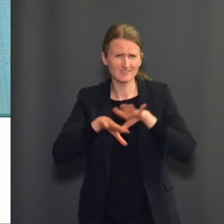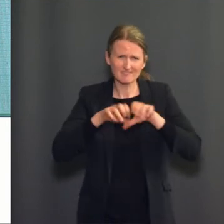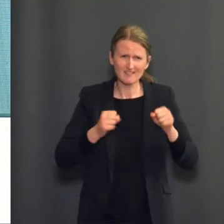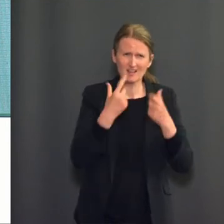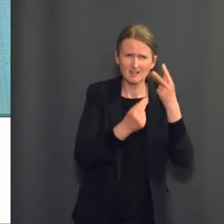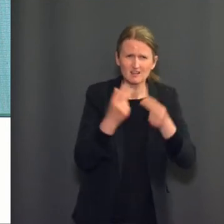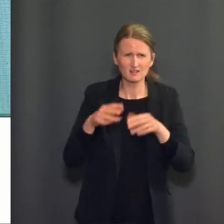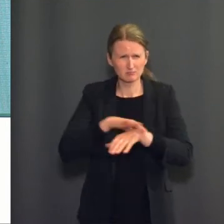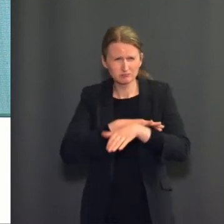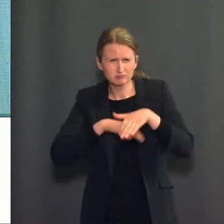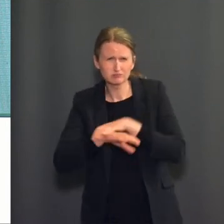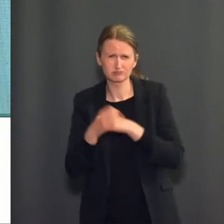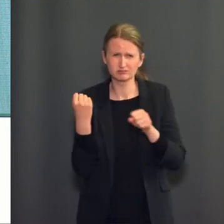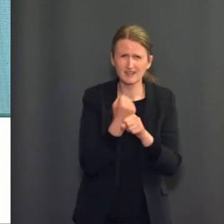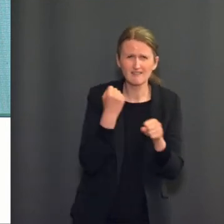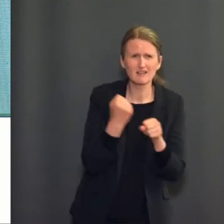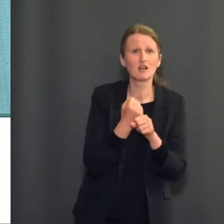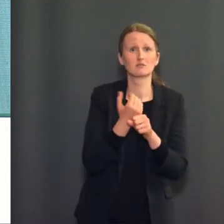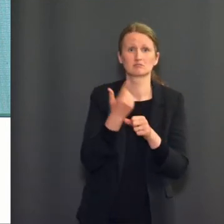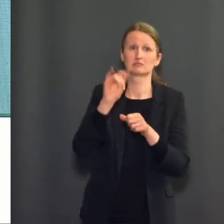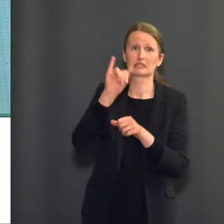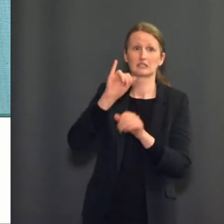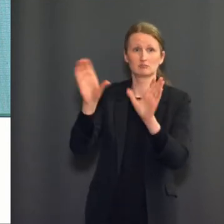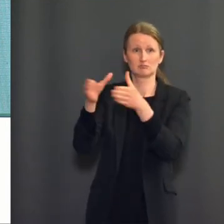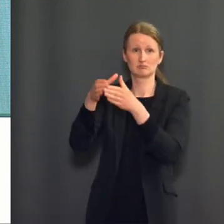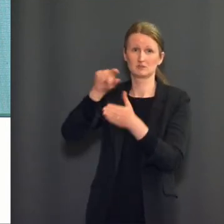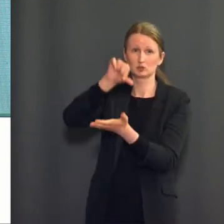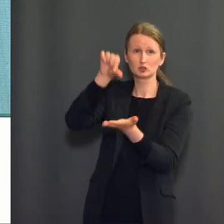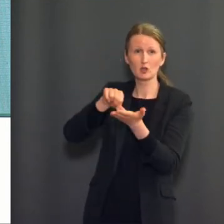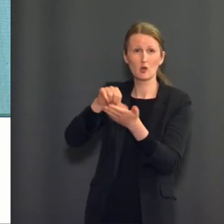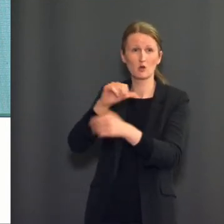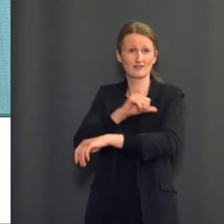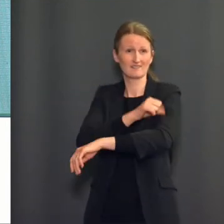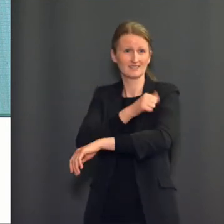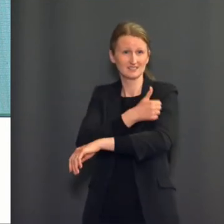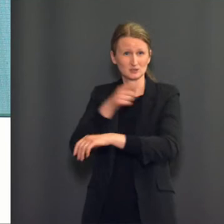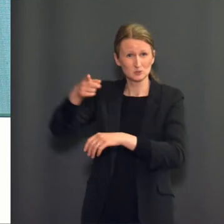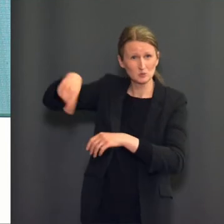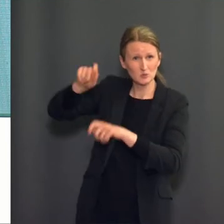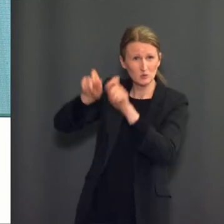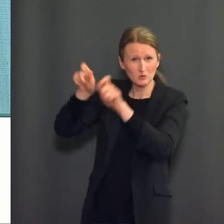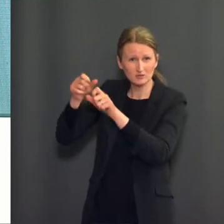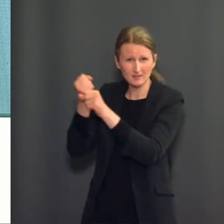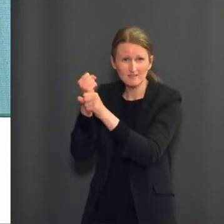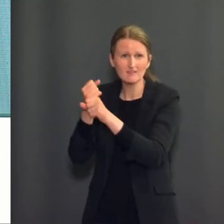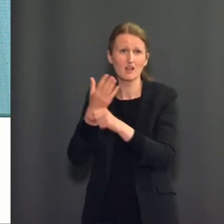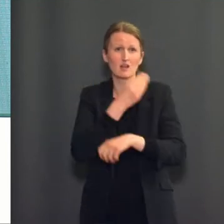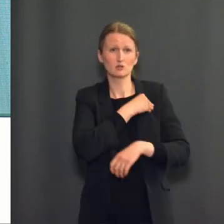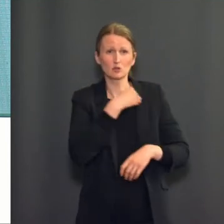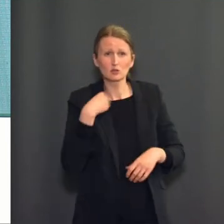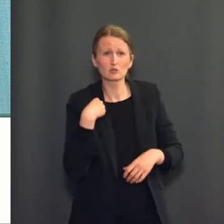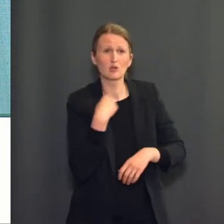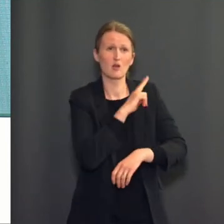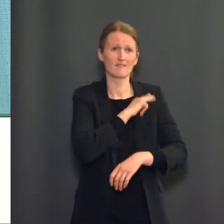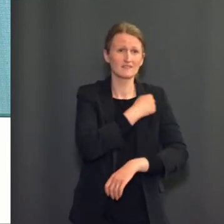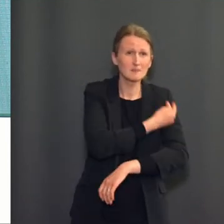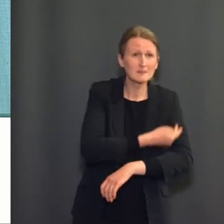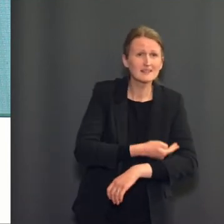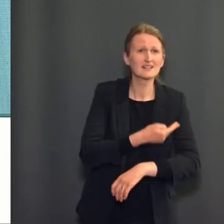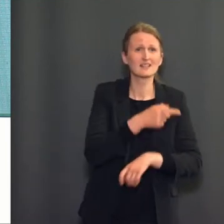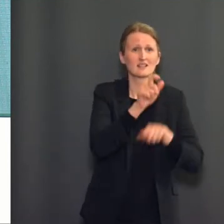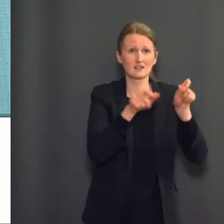personnel des centres de vaccination, les prestataires de soins de santé qui informent et conseillent leurs